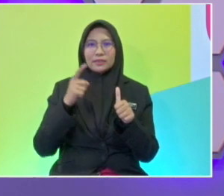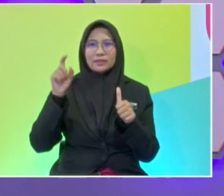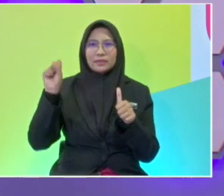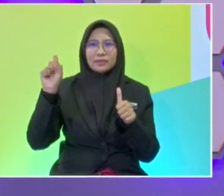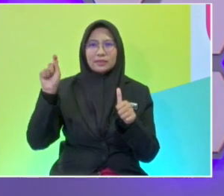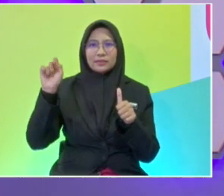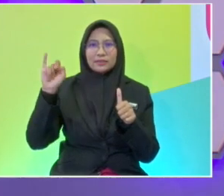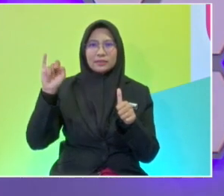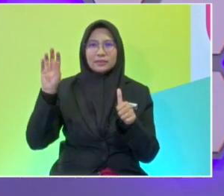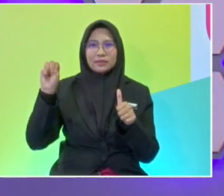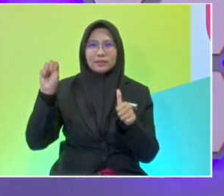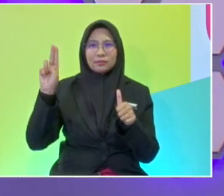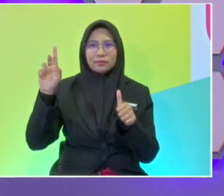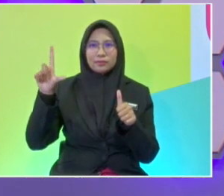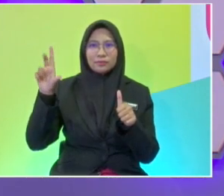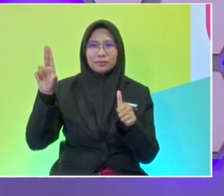Oke